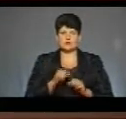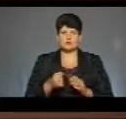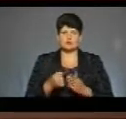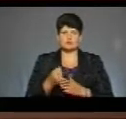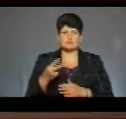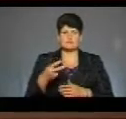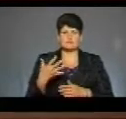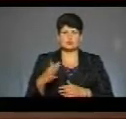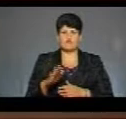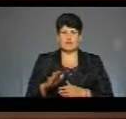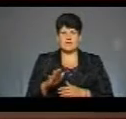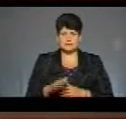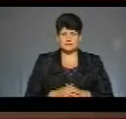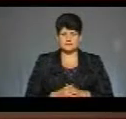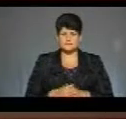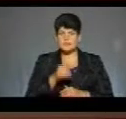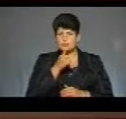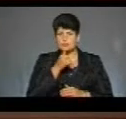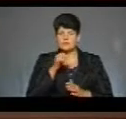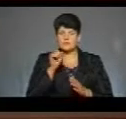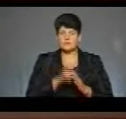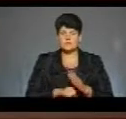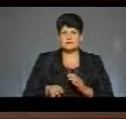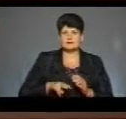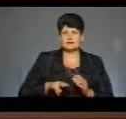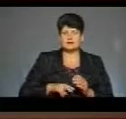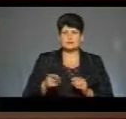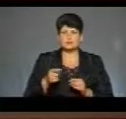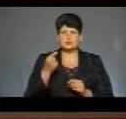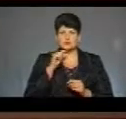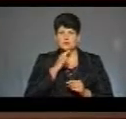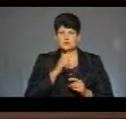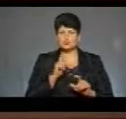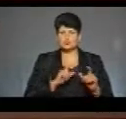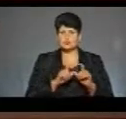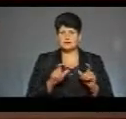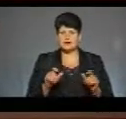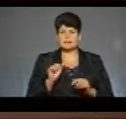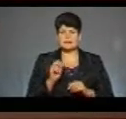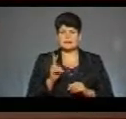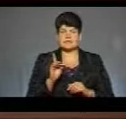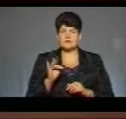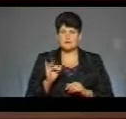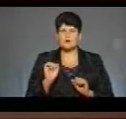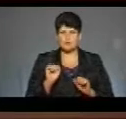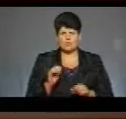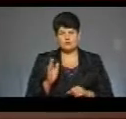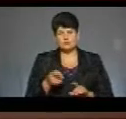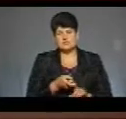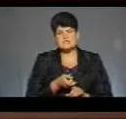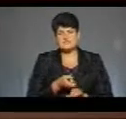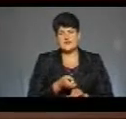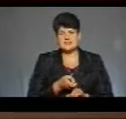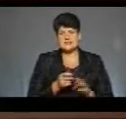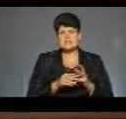вересня. Замах на вбивство ректора Тернопільського економічного університету Андрія Красуватого може бути пов'язаний із